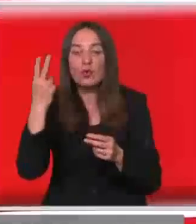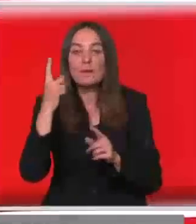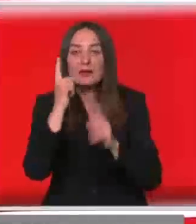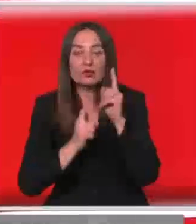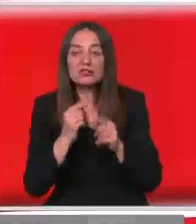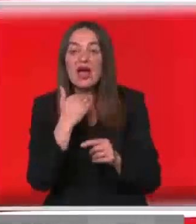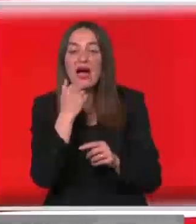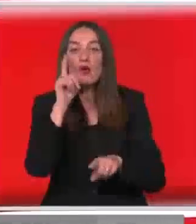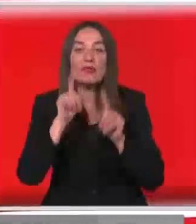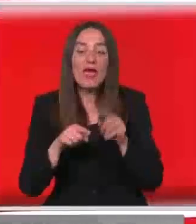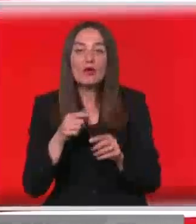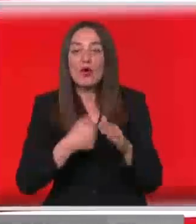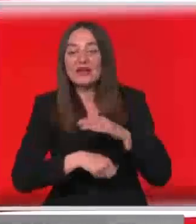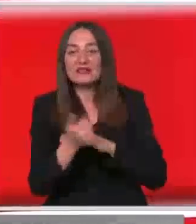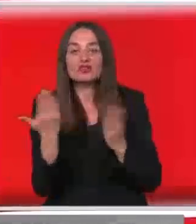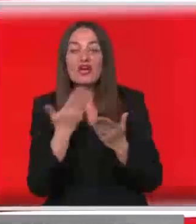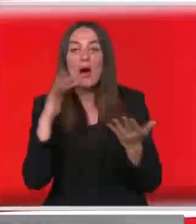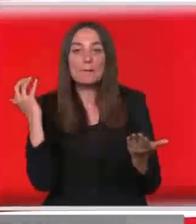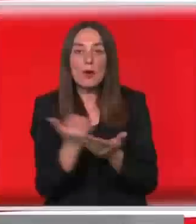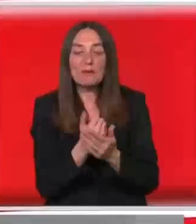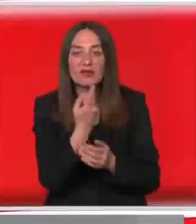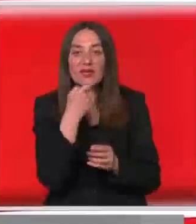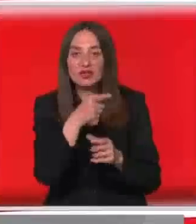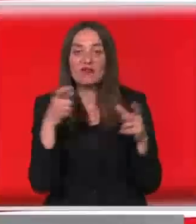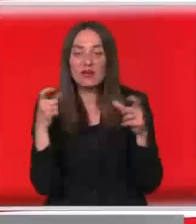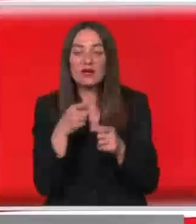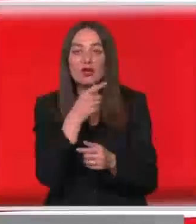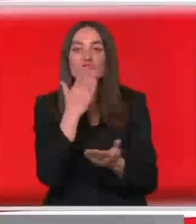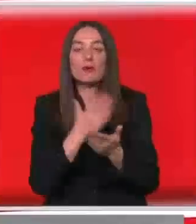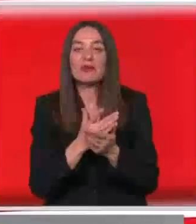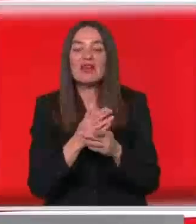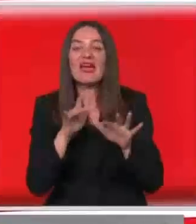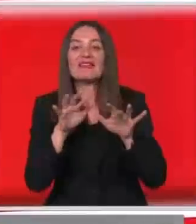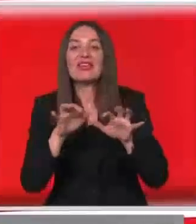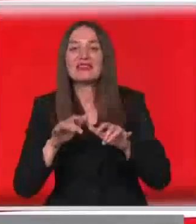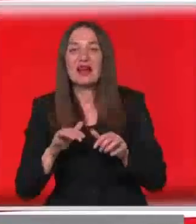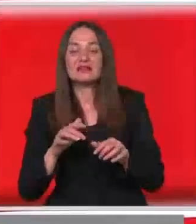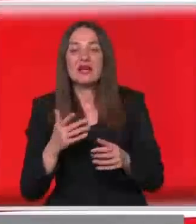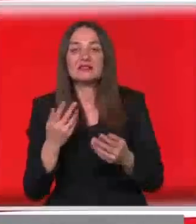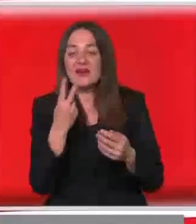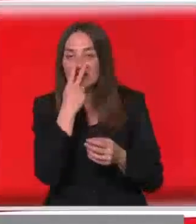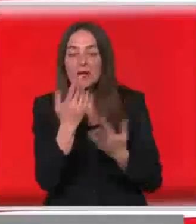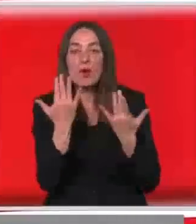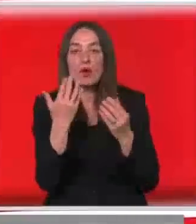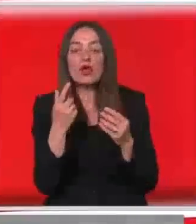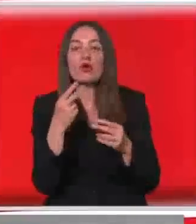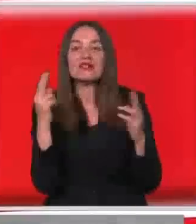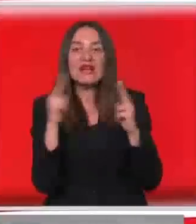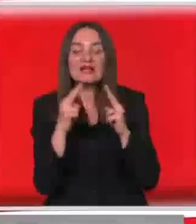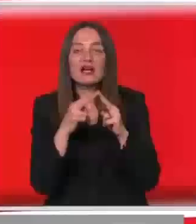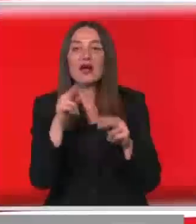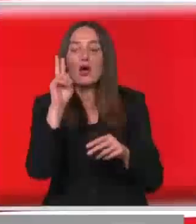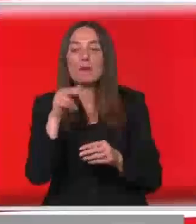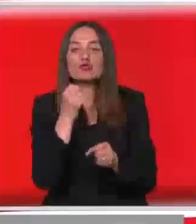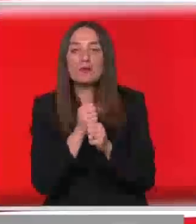ako neko izađe kao pobednik iz ove krize, to će biti digitalizacija. Jer vidimo koliko sastanaka možemo da